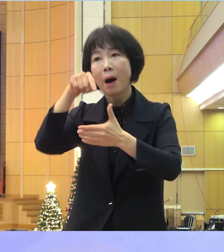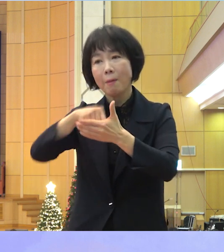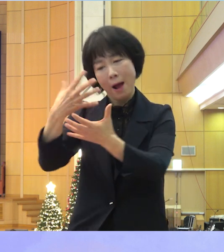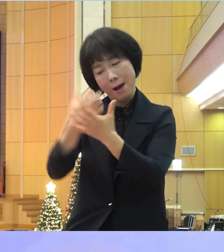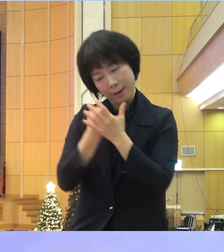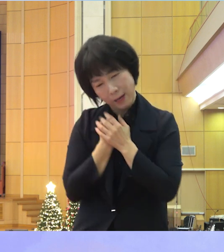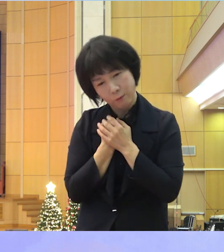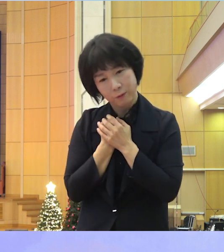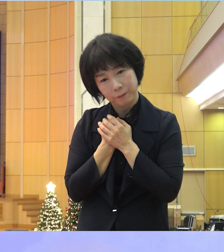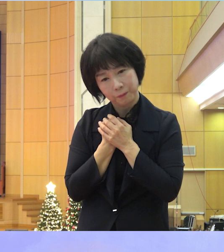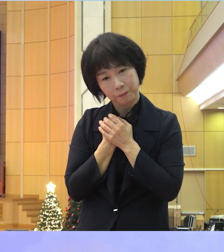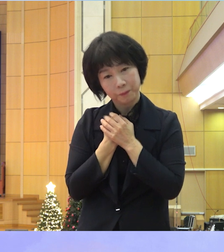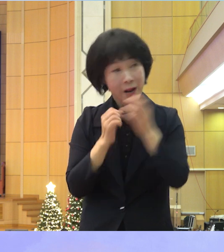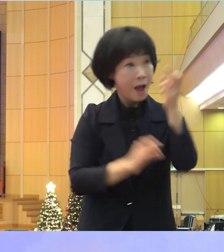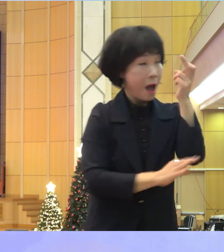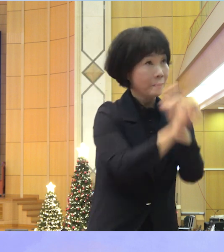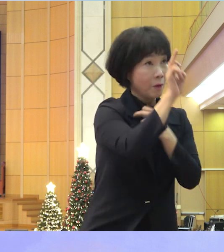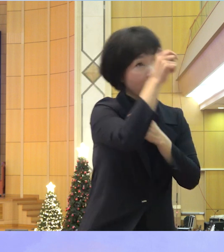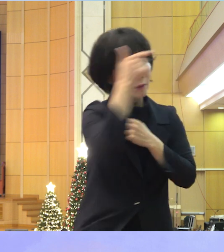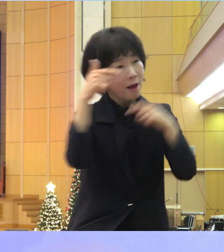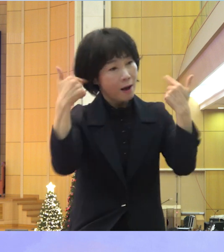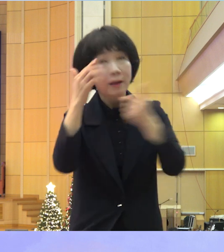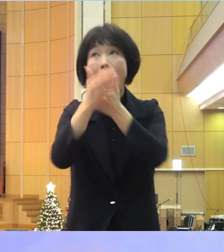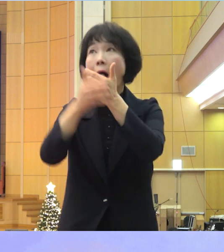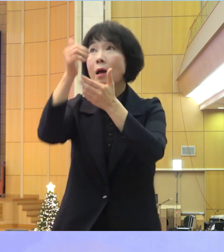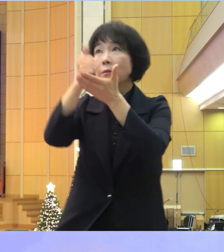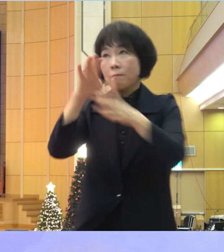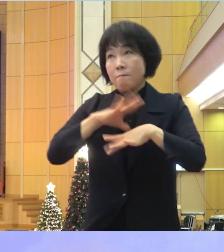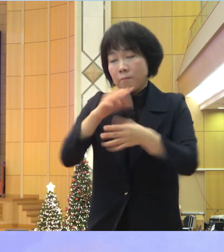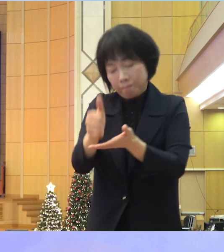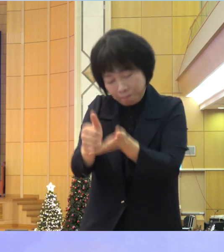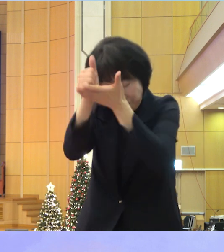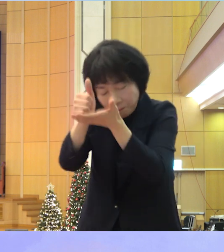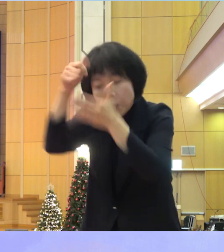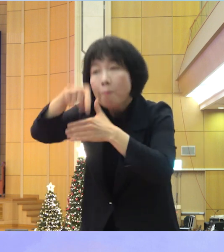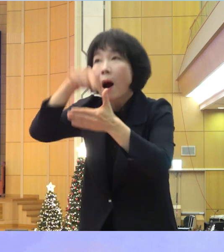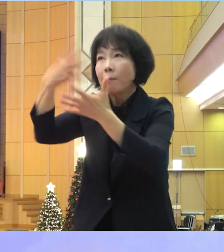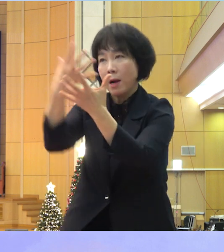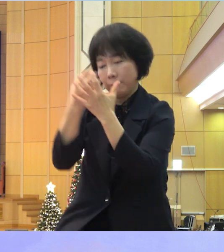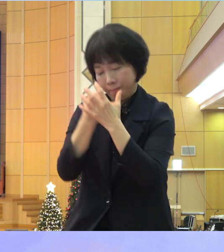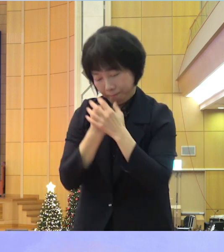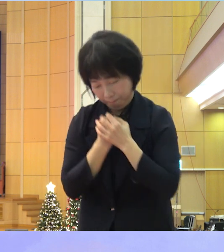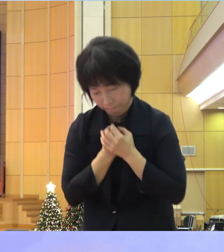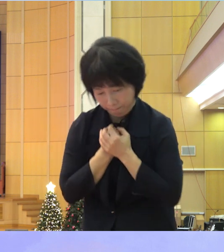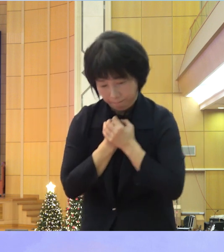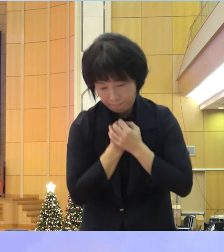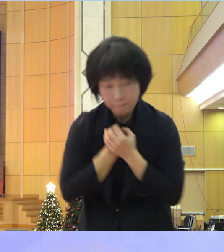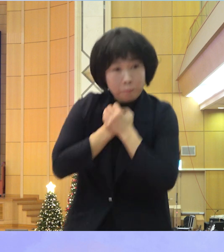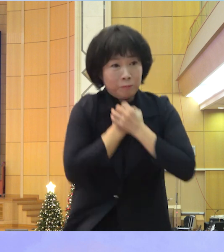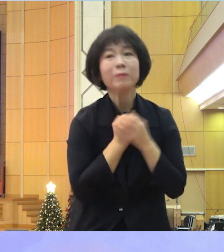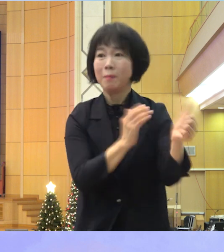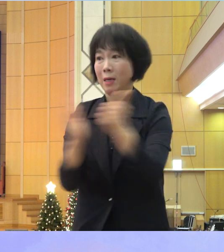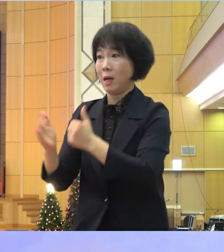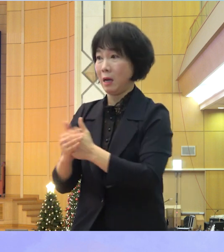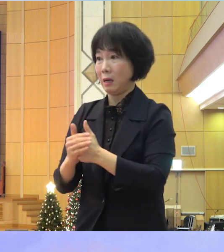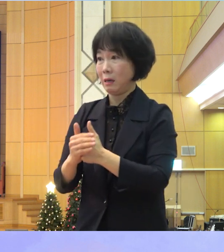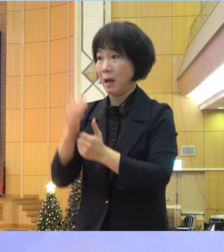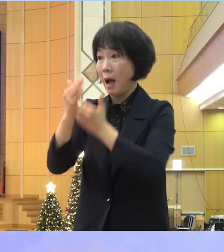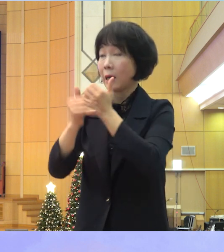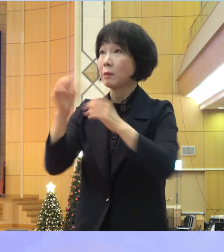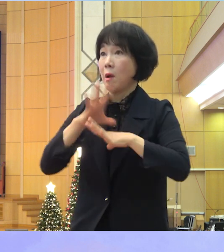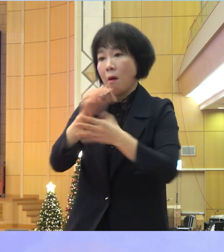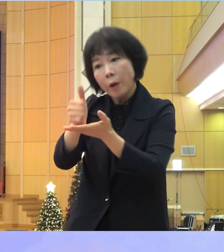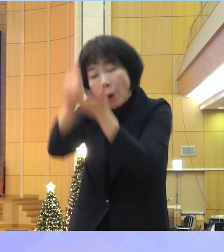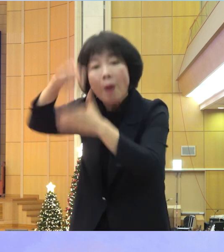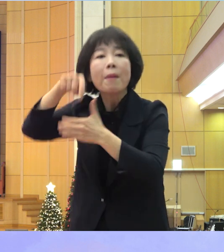품으십시오. 아침에도 전심에도 저녁에도 태어나면서부터 이 세상 끝날 때까지 이 같은 마음을 품어라. 항상 이 같은 마음을